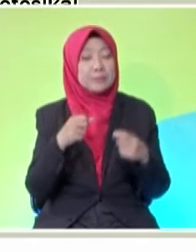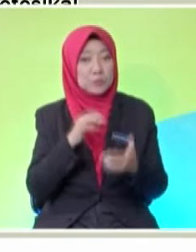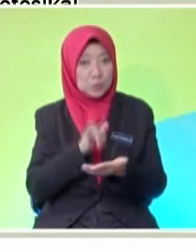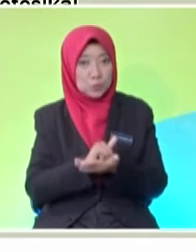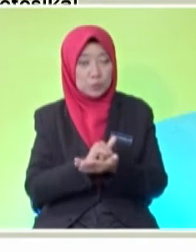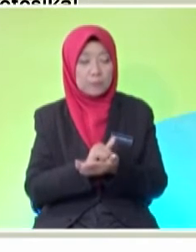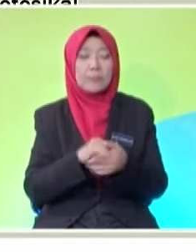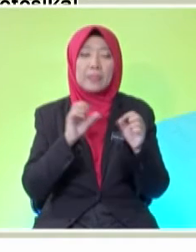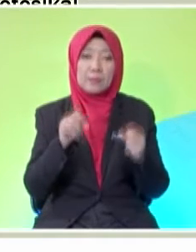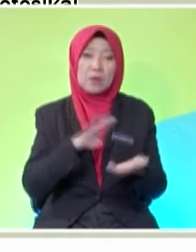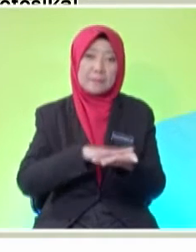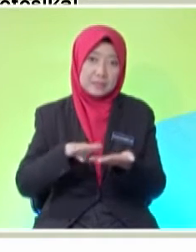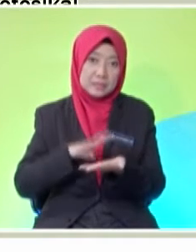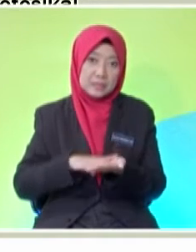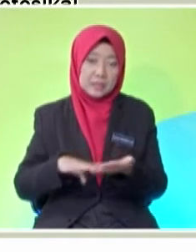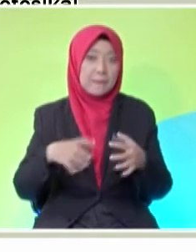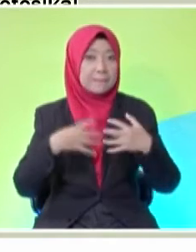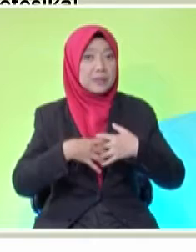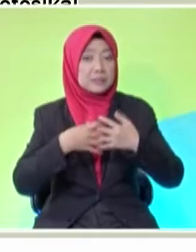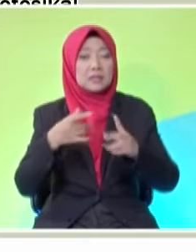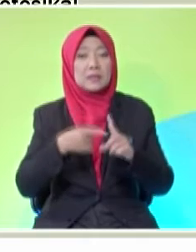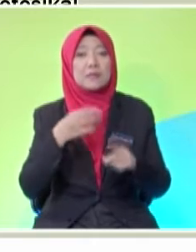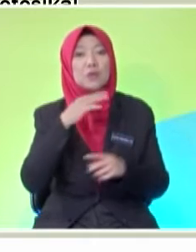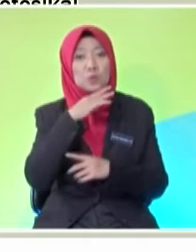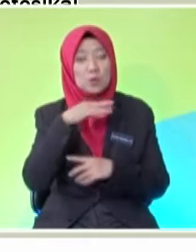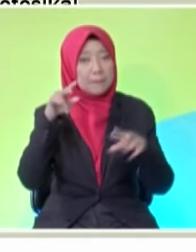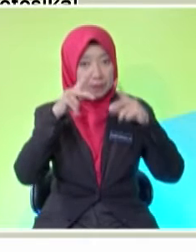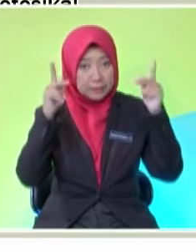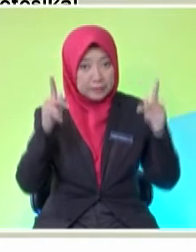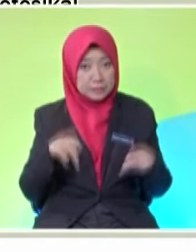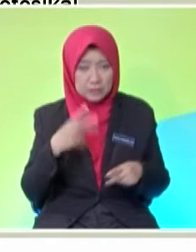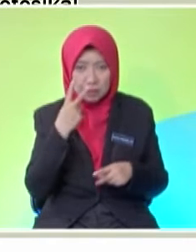penyelenggaraan, kita boleh bersihkan mesin kimpalan daripada kotoran. Periksa keadaan